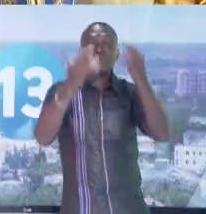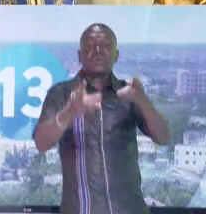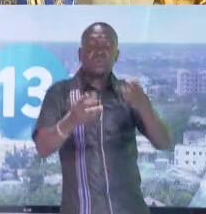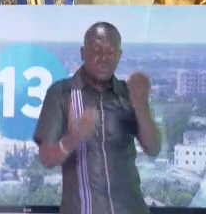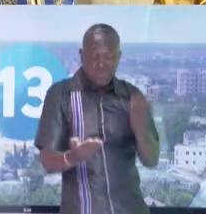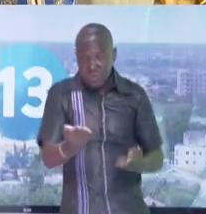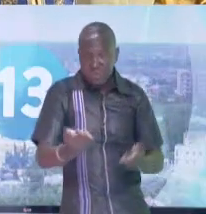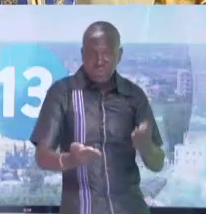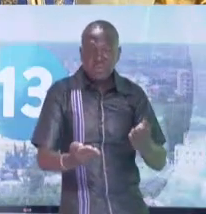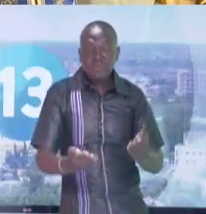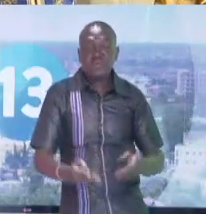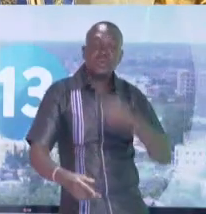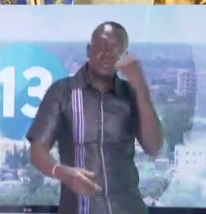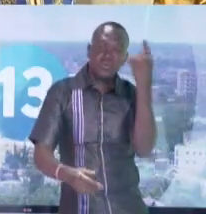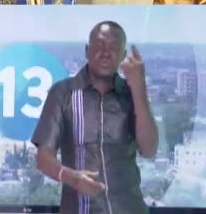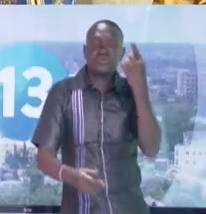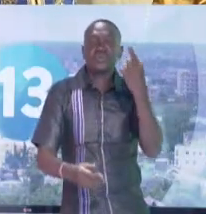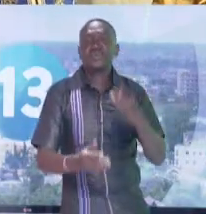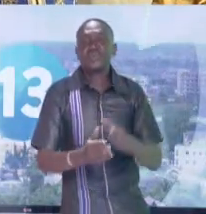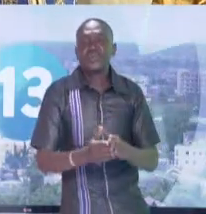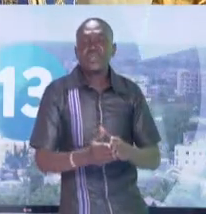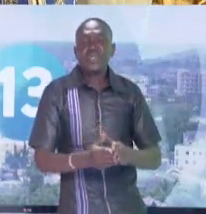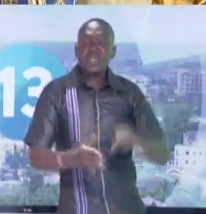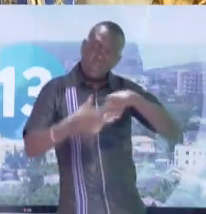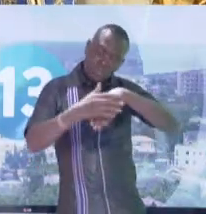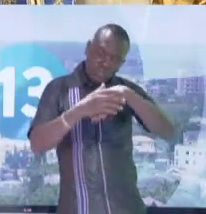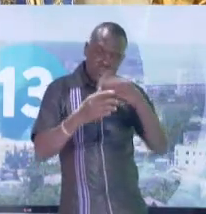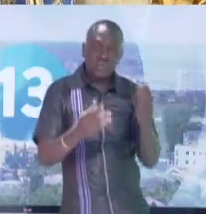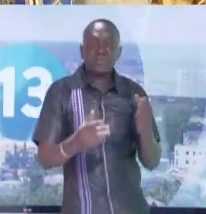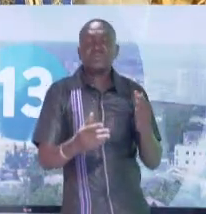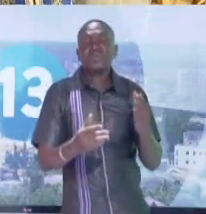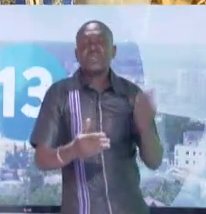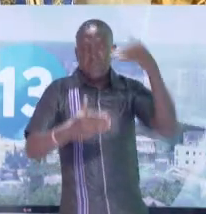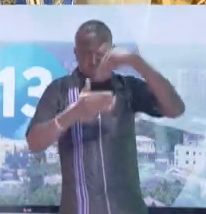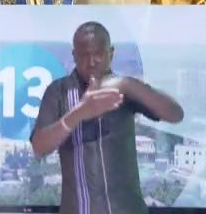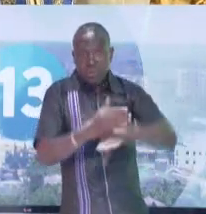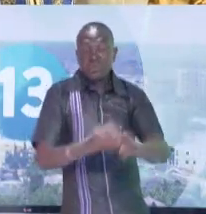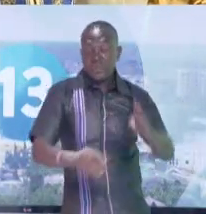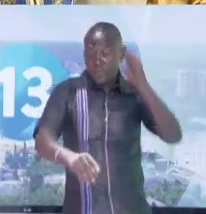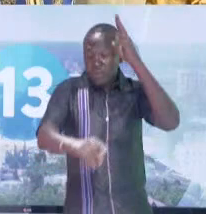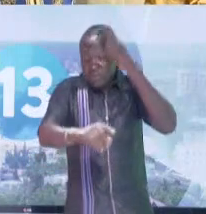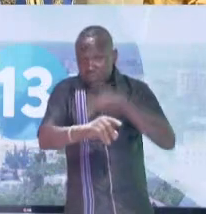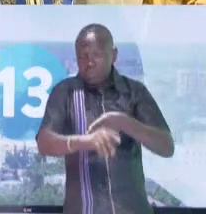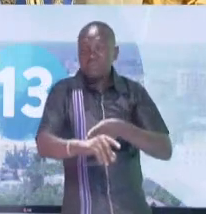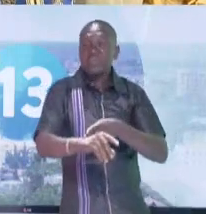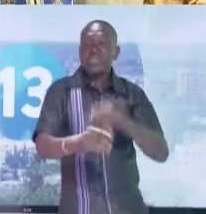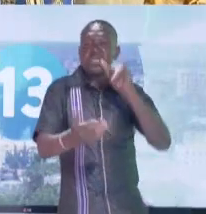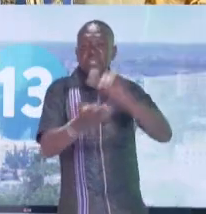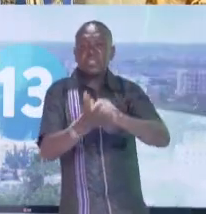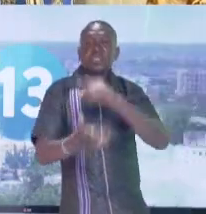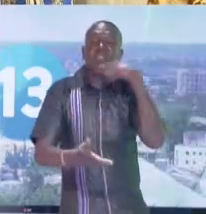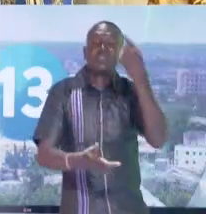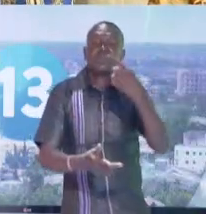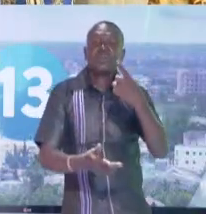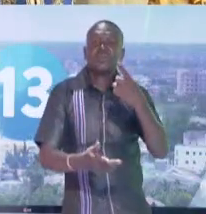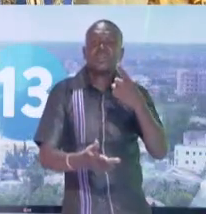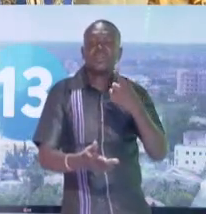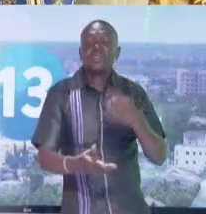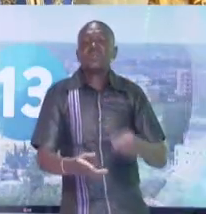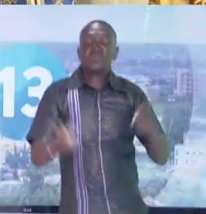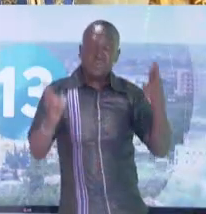soit permanente. En dehors de ça, le gap qu'il faut combler, c'est celui